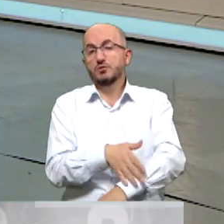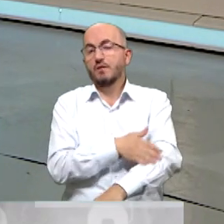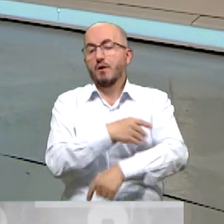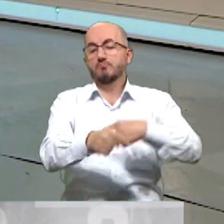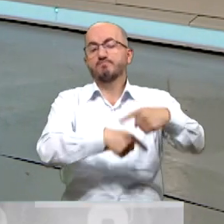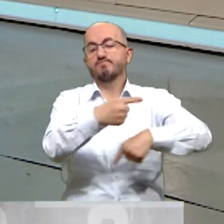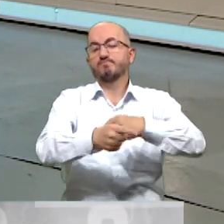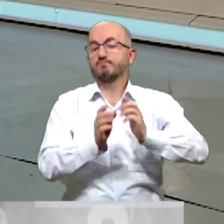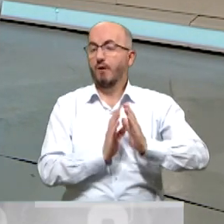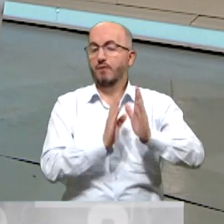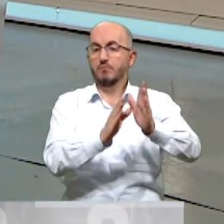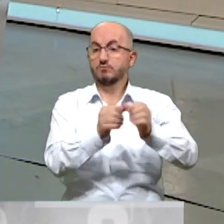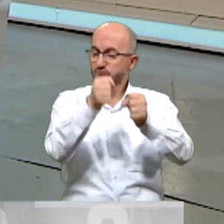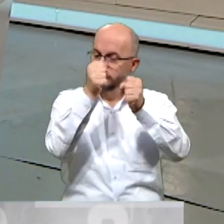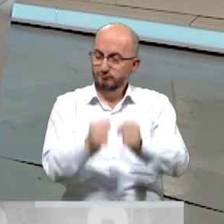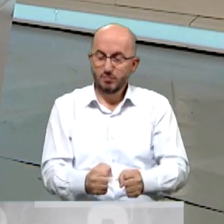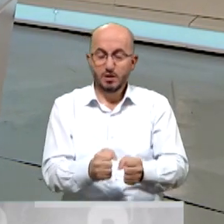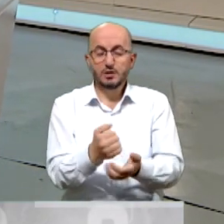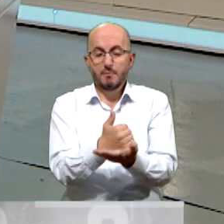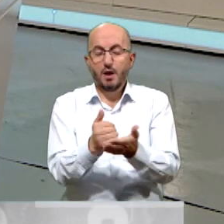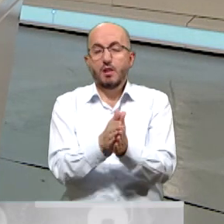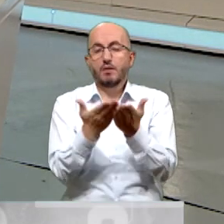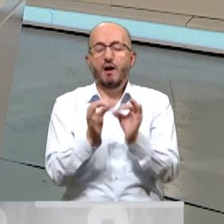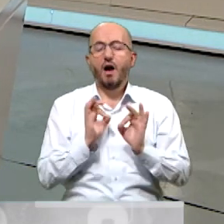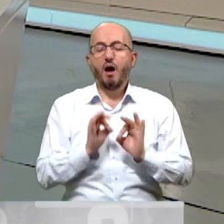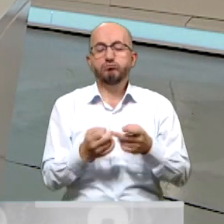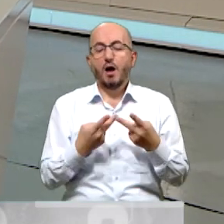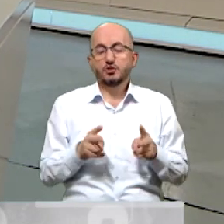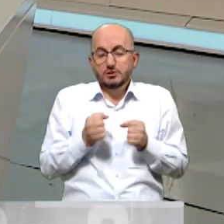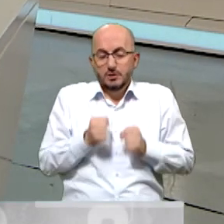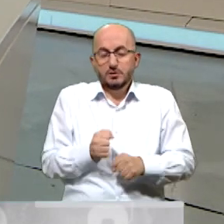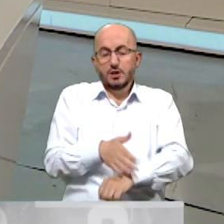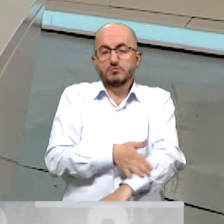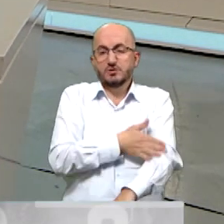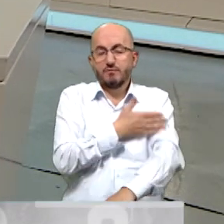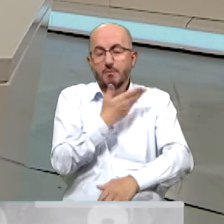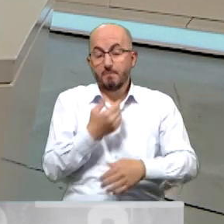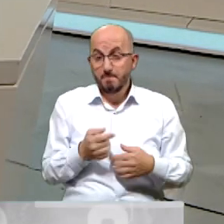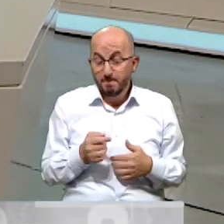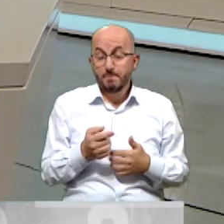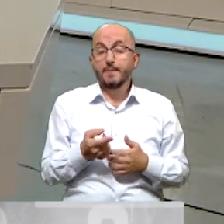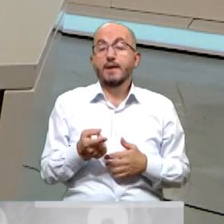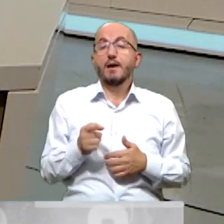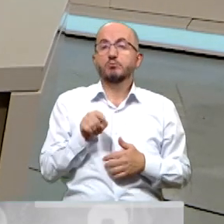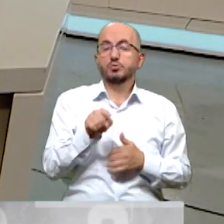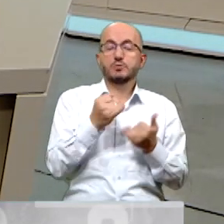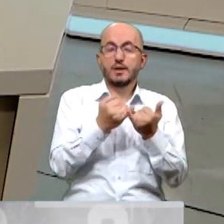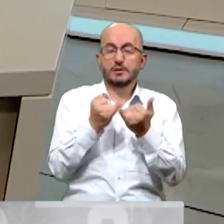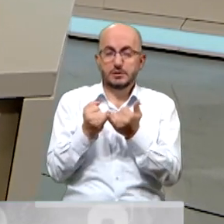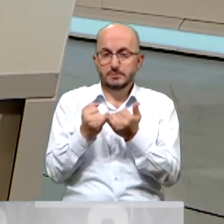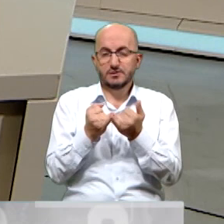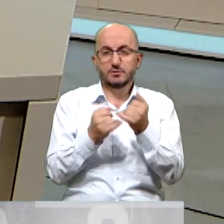bir sadaka, kişinin amel defterinin sürekli açık kalacağı bir sadaka. Dolayısıyla bu